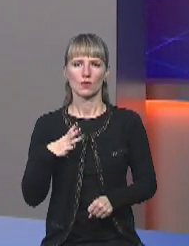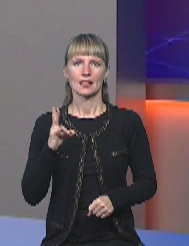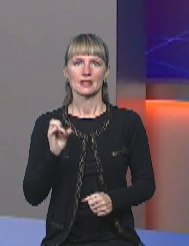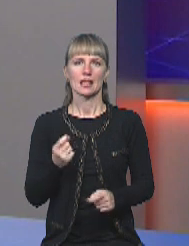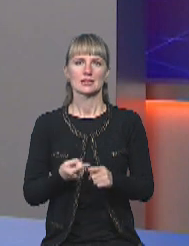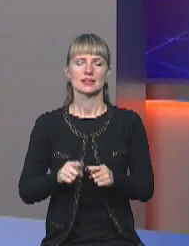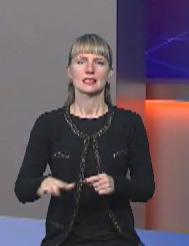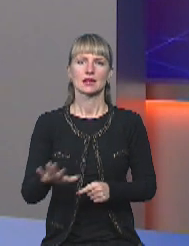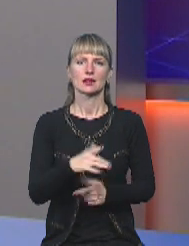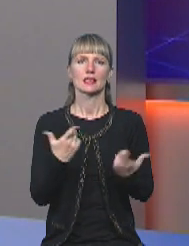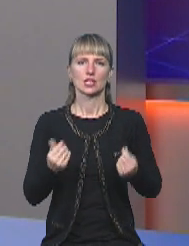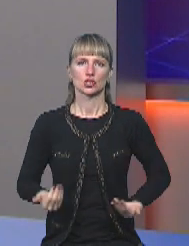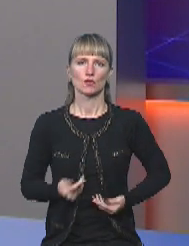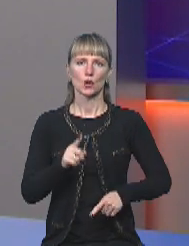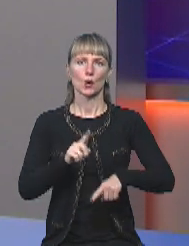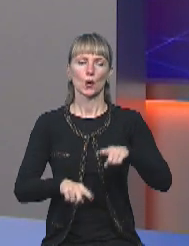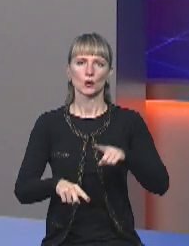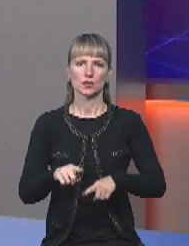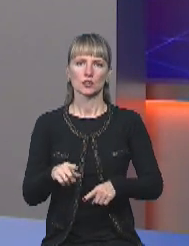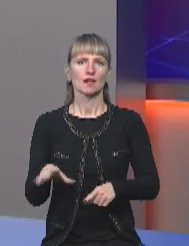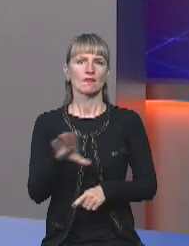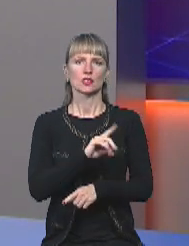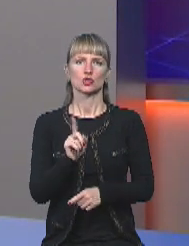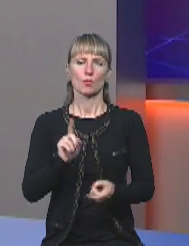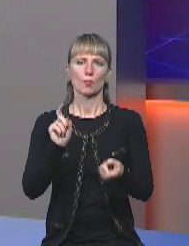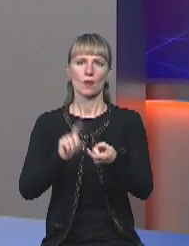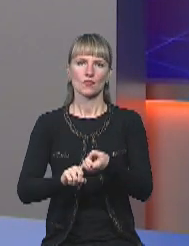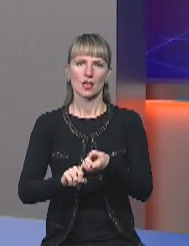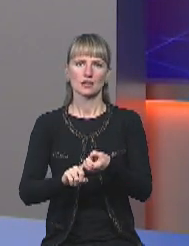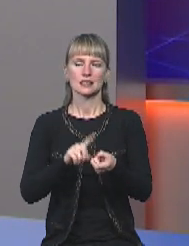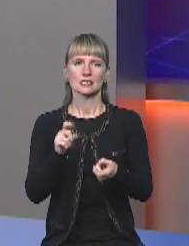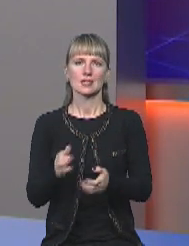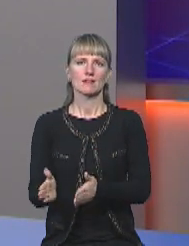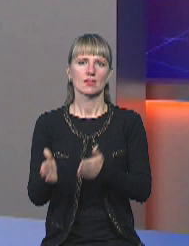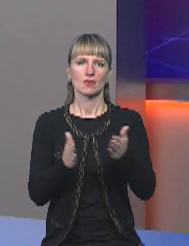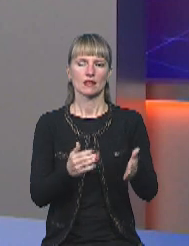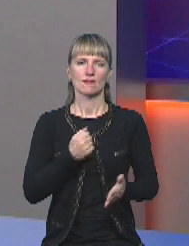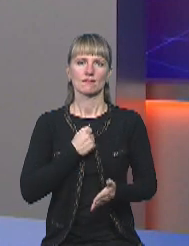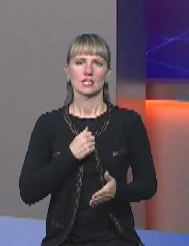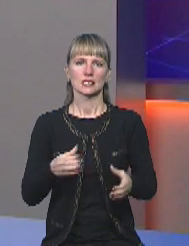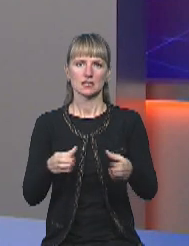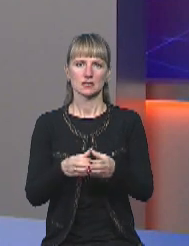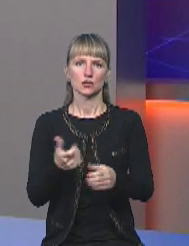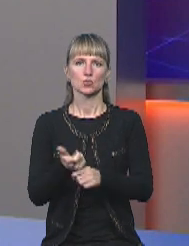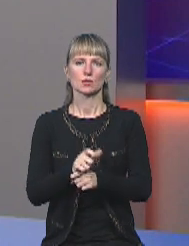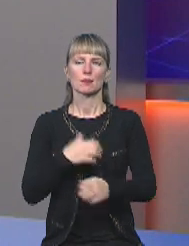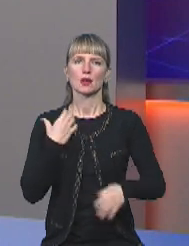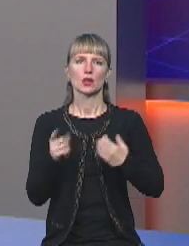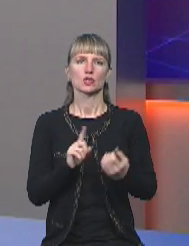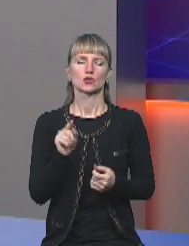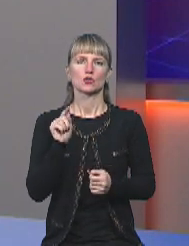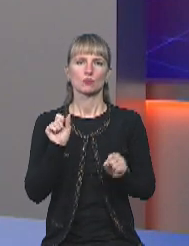тій території, там, де живуть родичі, все, що пов'язане з відведенням військ, дуже, дуже переживаєш за те, що